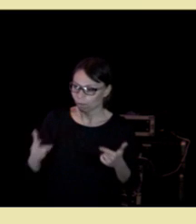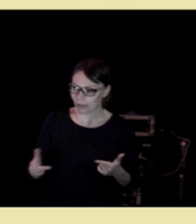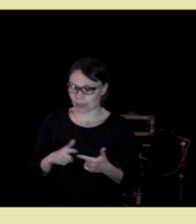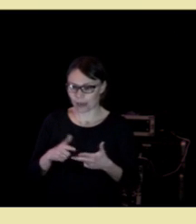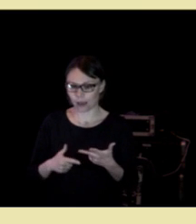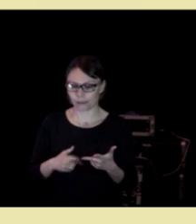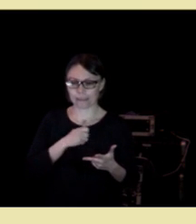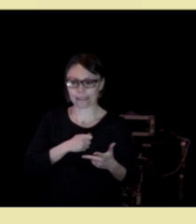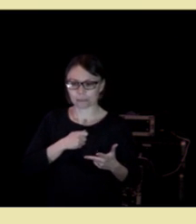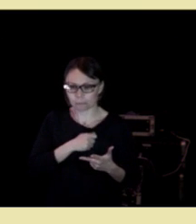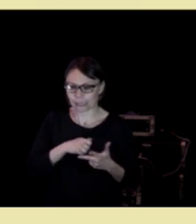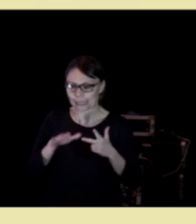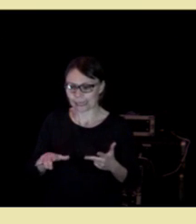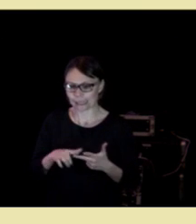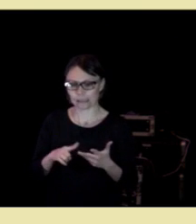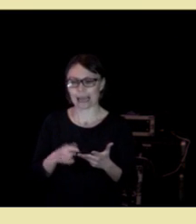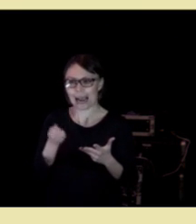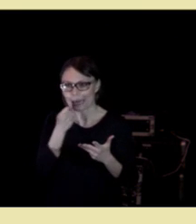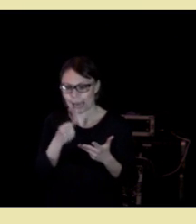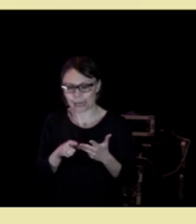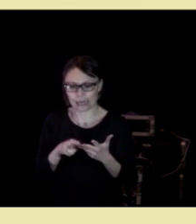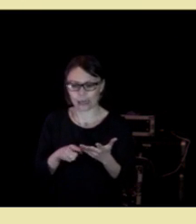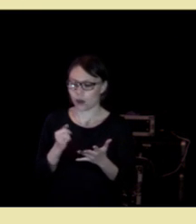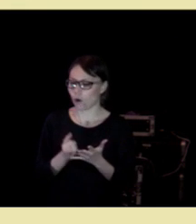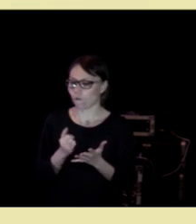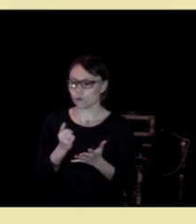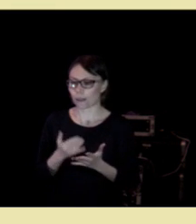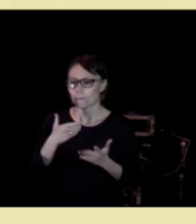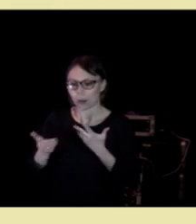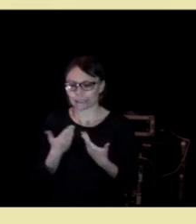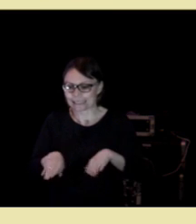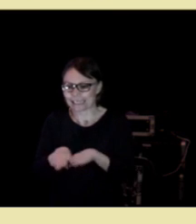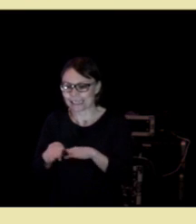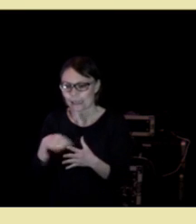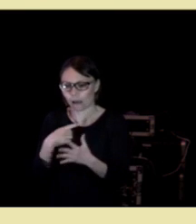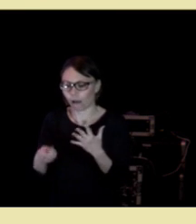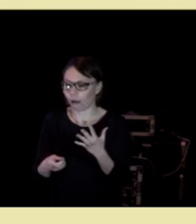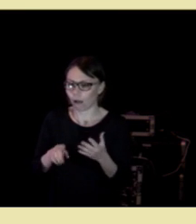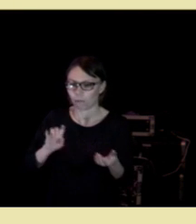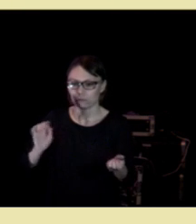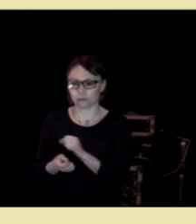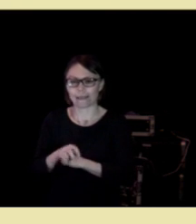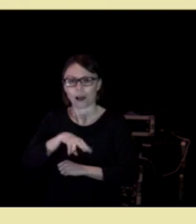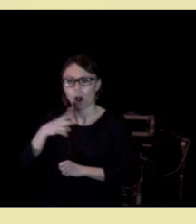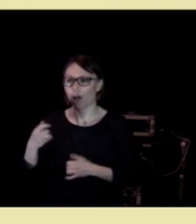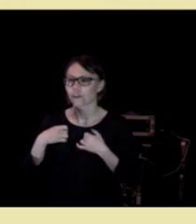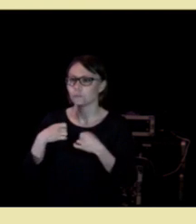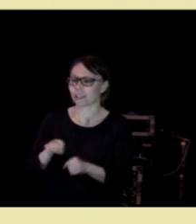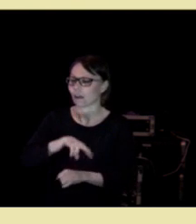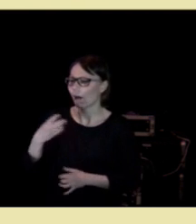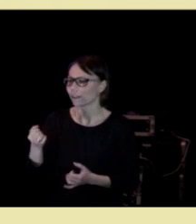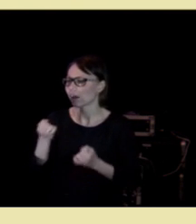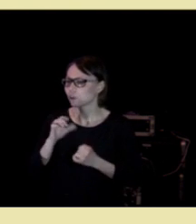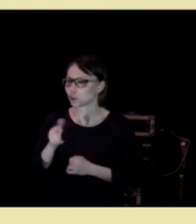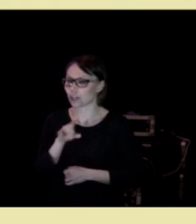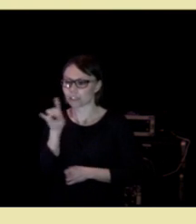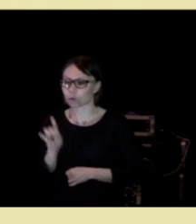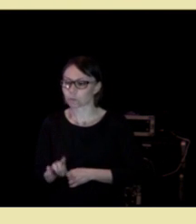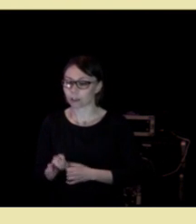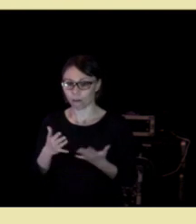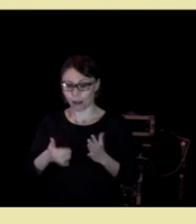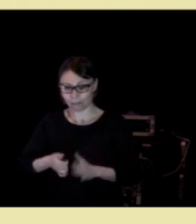for smertelindring? Hva må vi gjøre for ernæring? Hvordan kan vi praktisk tilrettelegge? Det får en helt annen dynamikk og en helt annen kraft. Fordi spørsmålet,